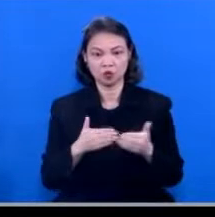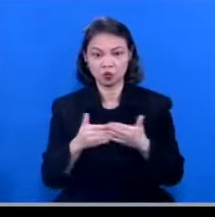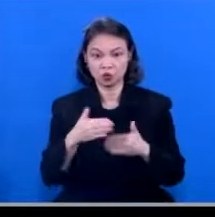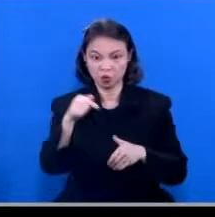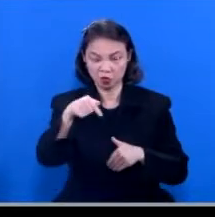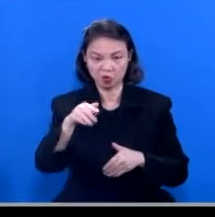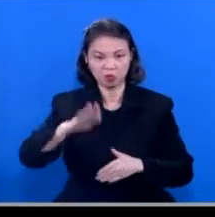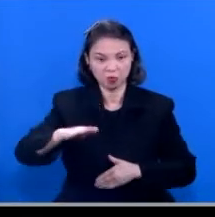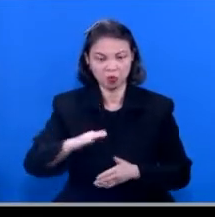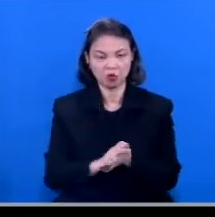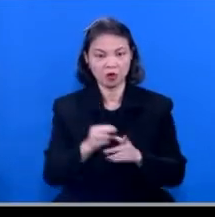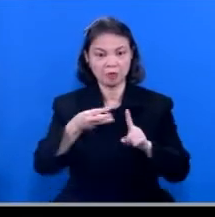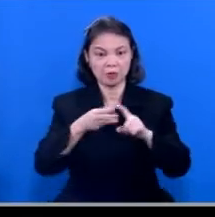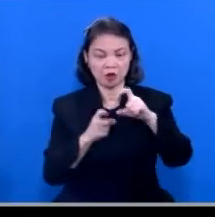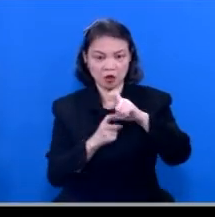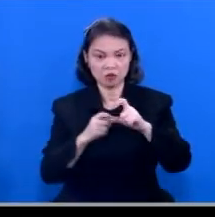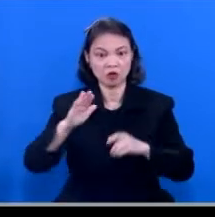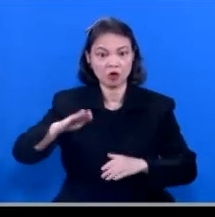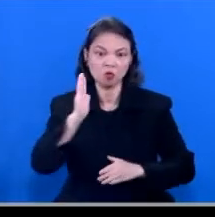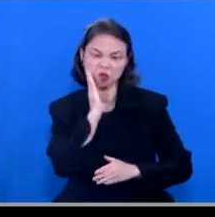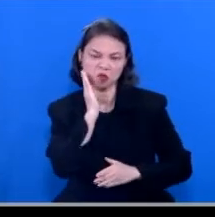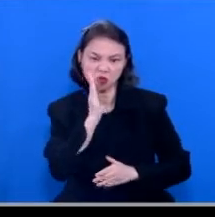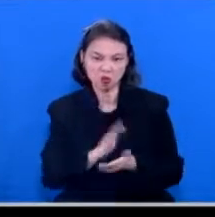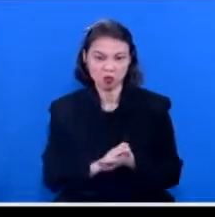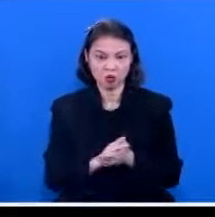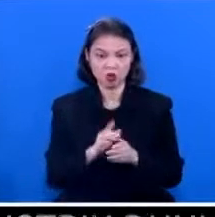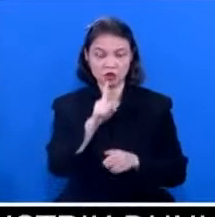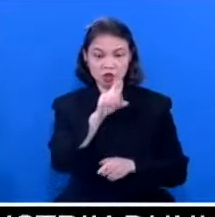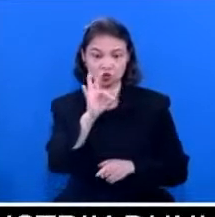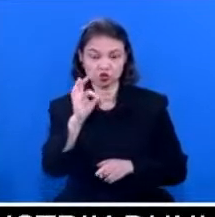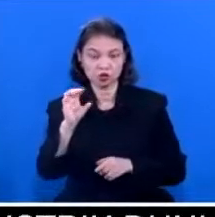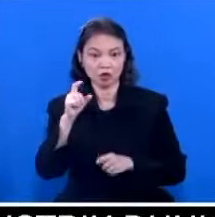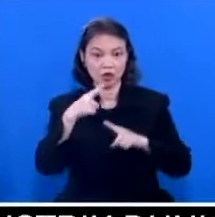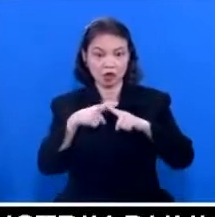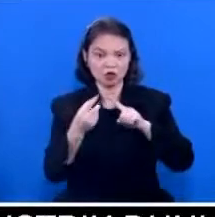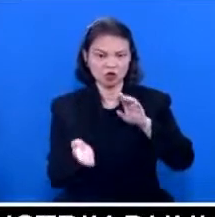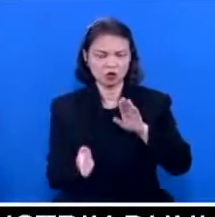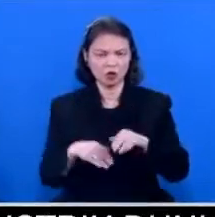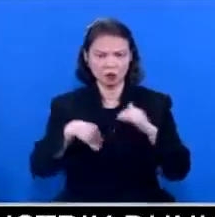belasan tahun, BS diketahui telah ratusan kali meretas berbagai situs di dalam dan luar negeri.